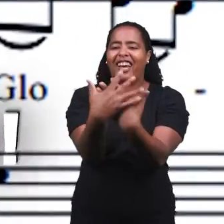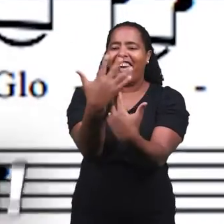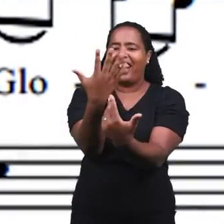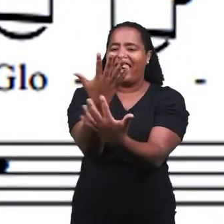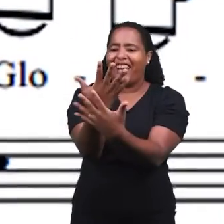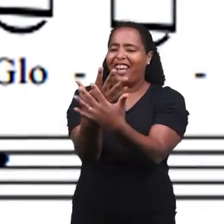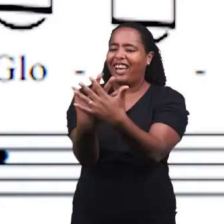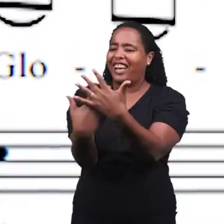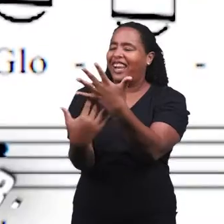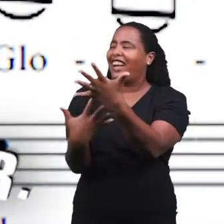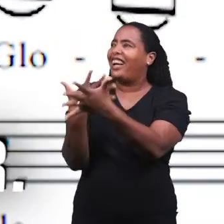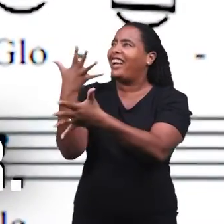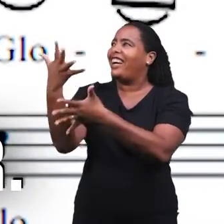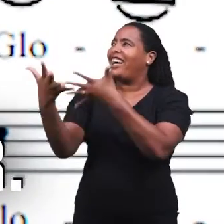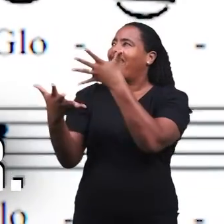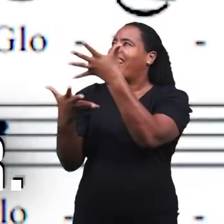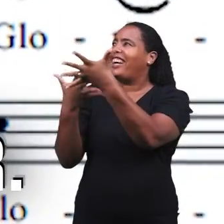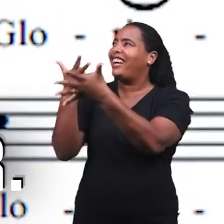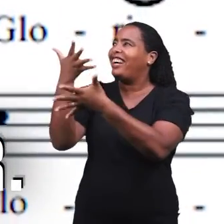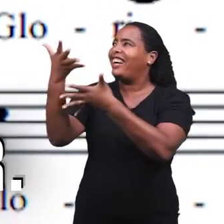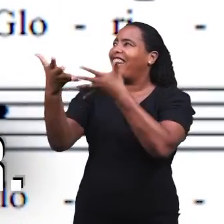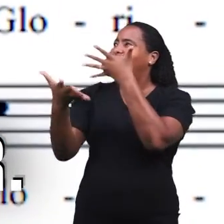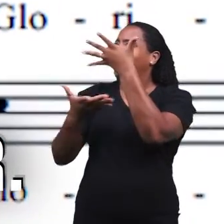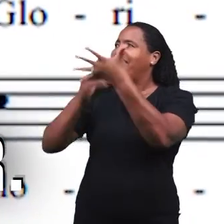Просто прославляй.